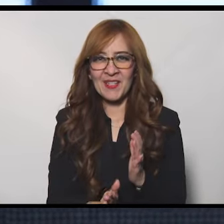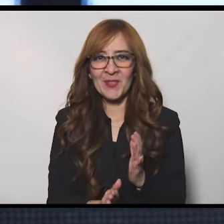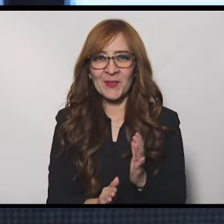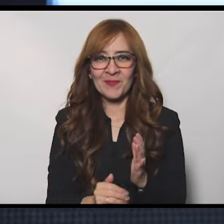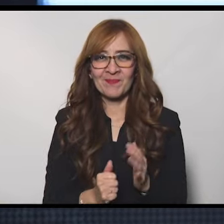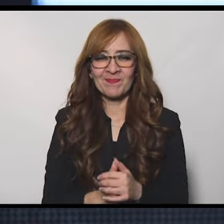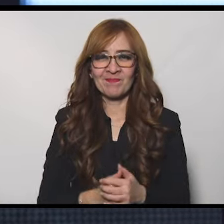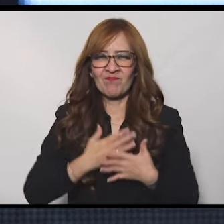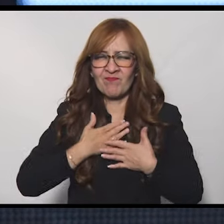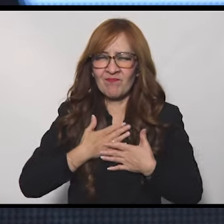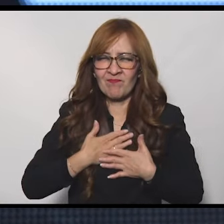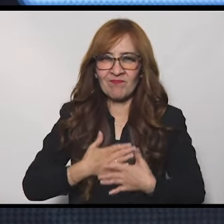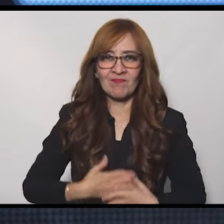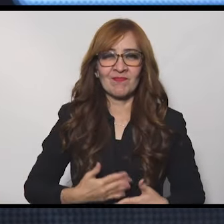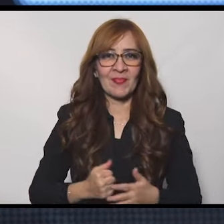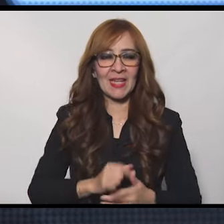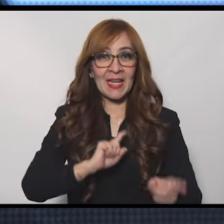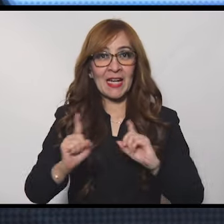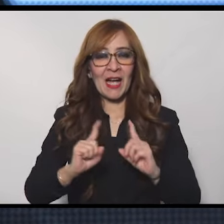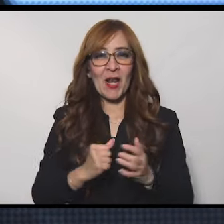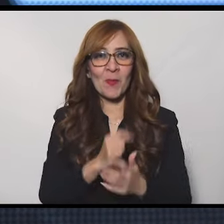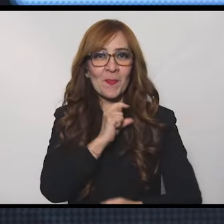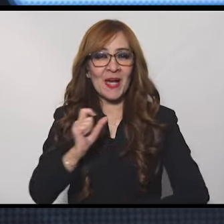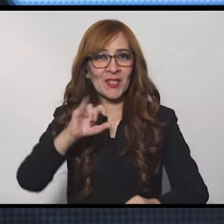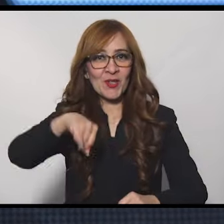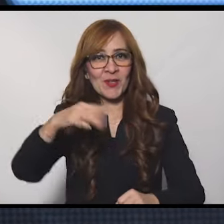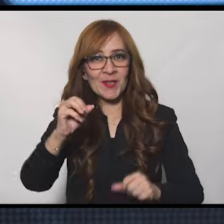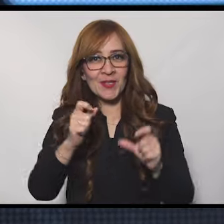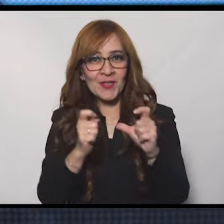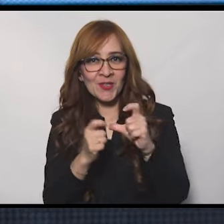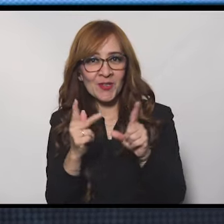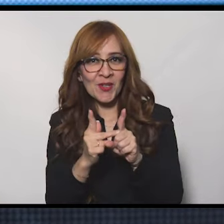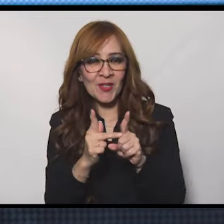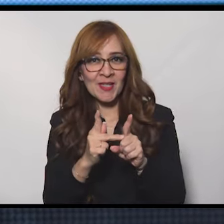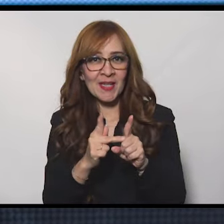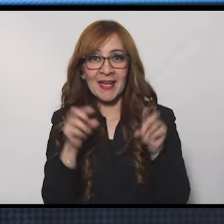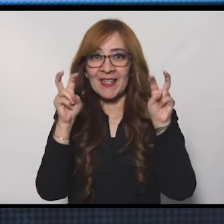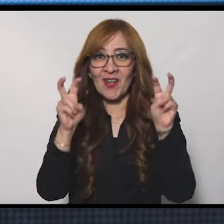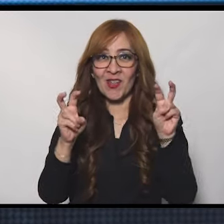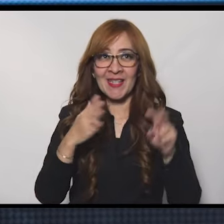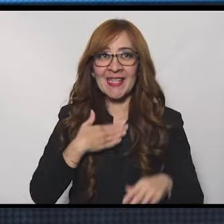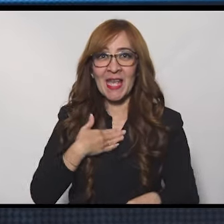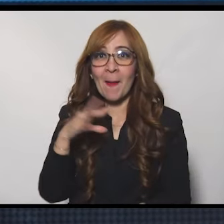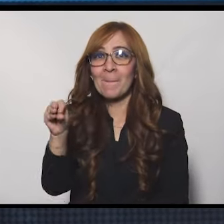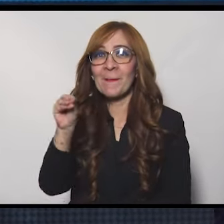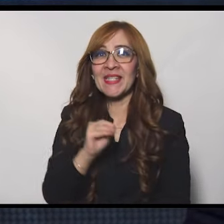Ya, kalau Pastor Josh ada menonton, saya meminjam perkataan tersebut.